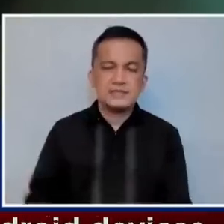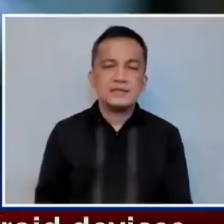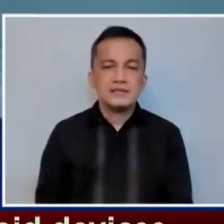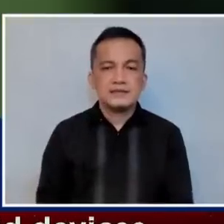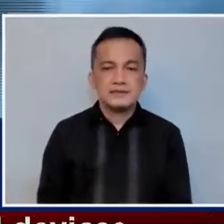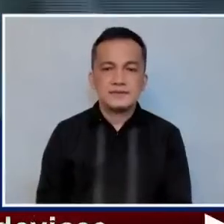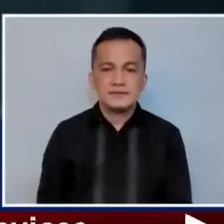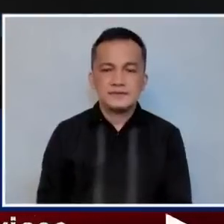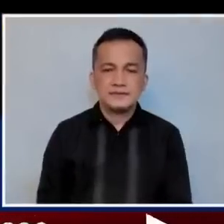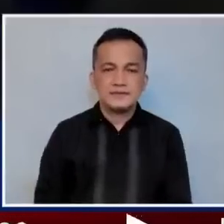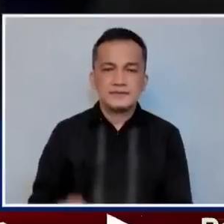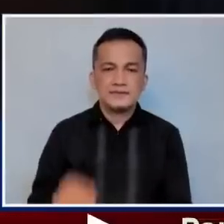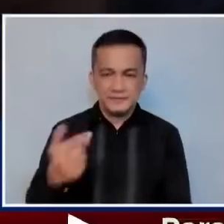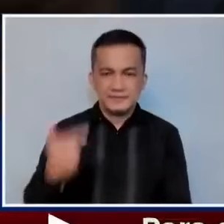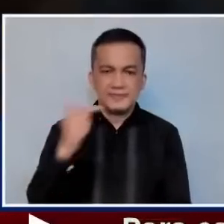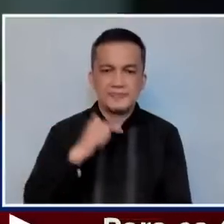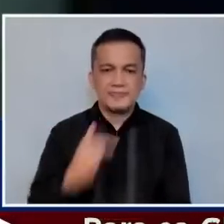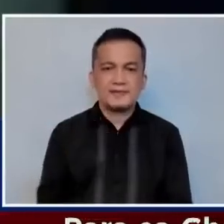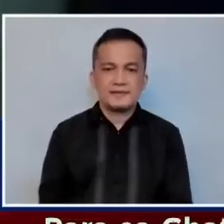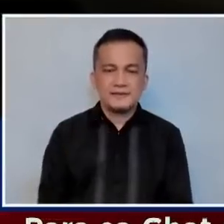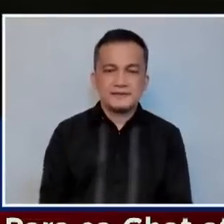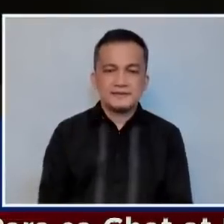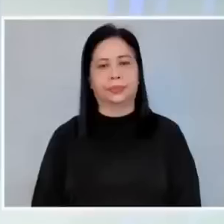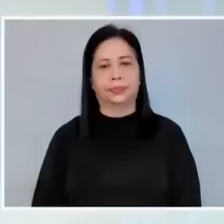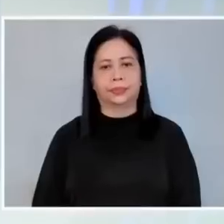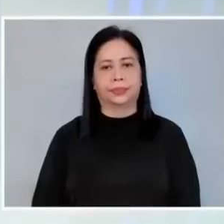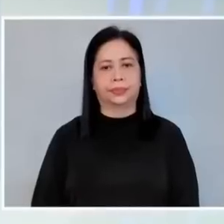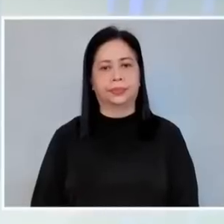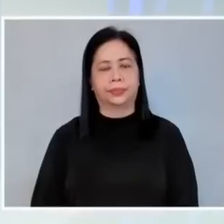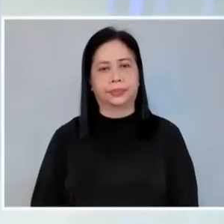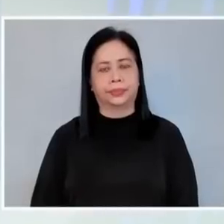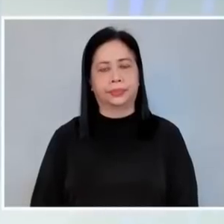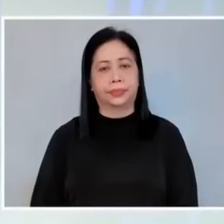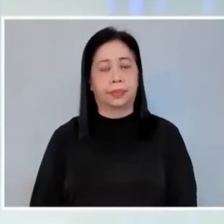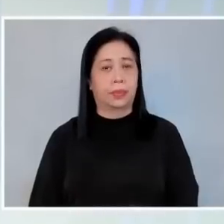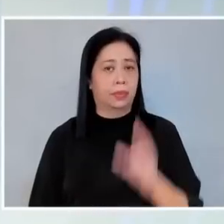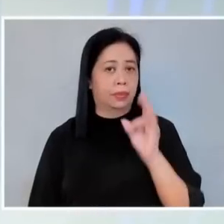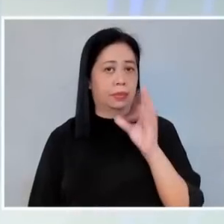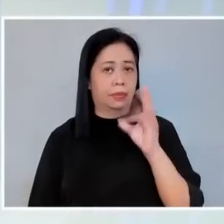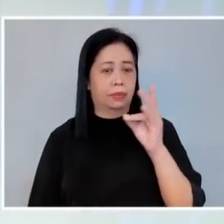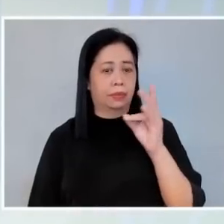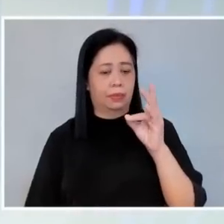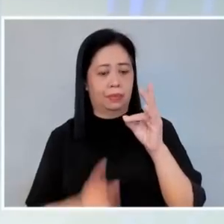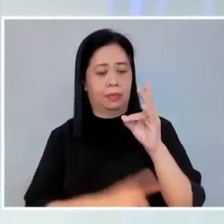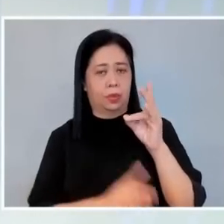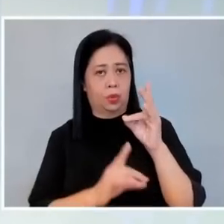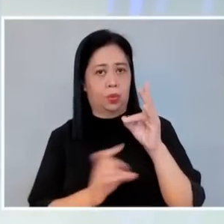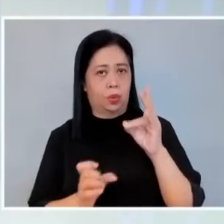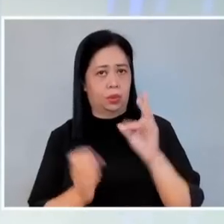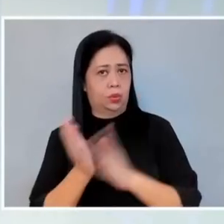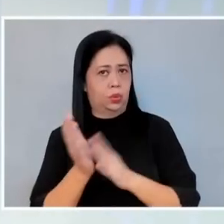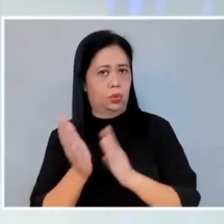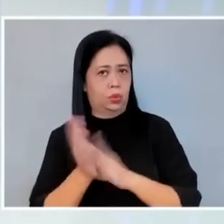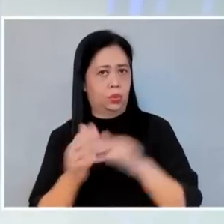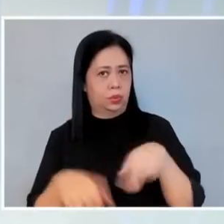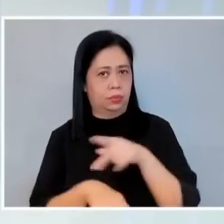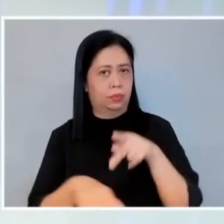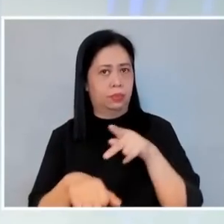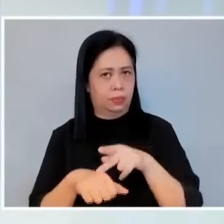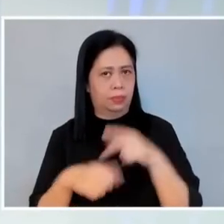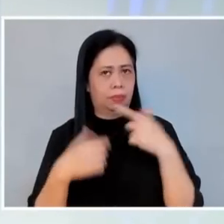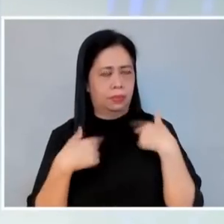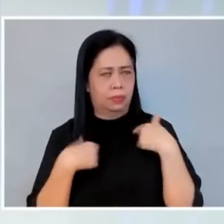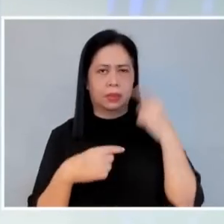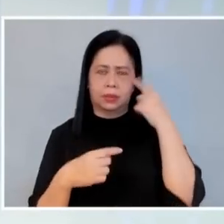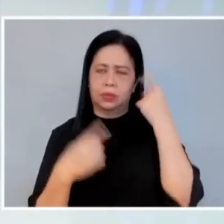MJ Felipe, ABS-CBN News. 17 sa bawat 100 paaralan sa bansa ang